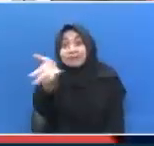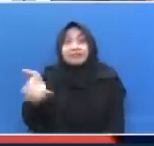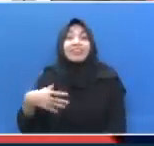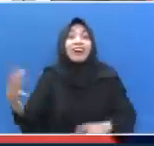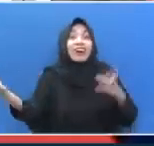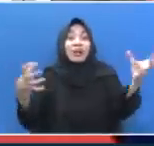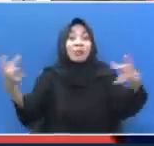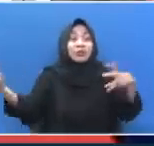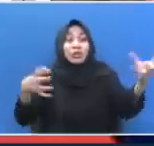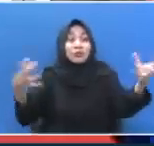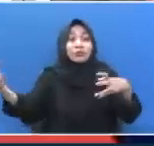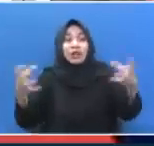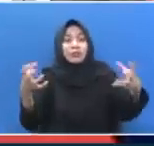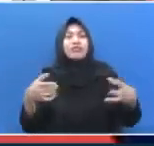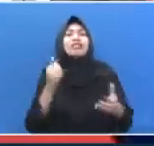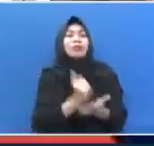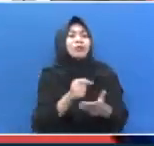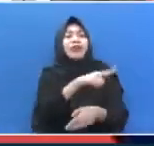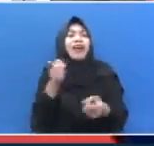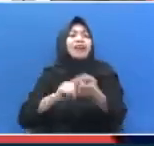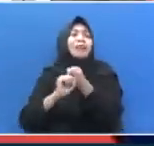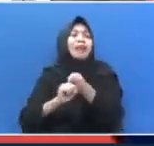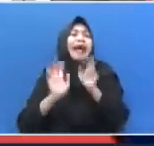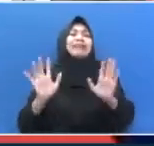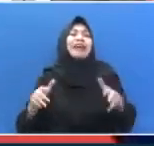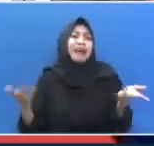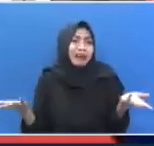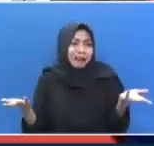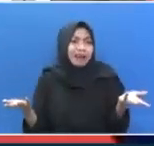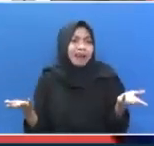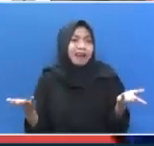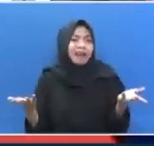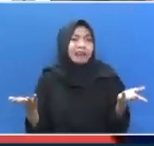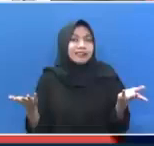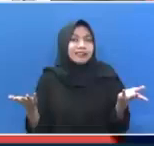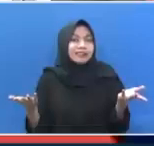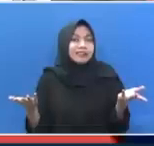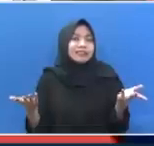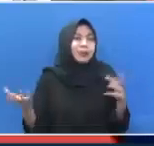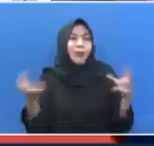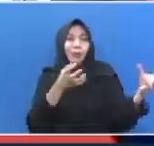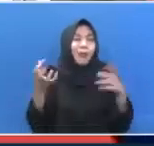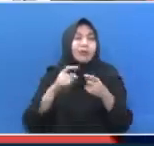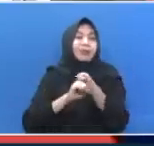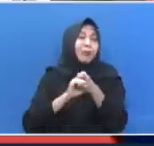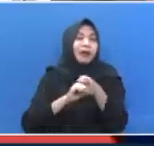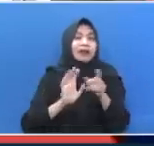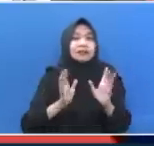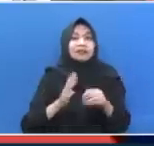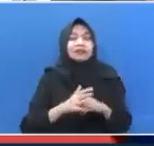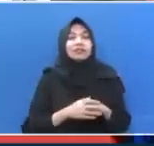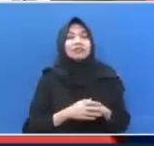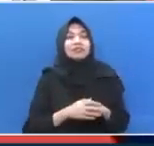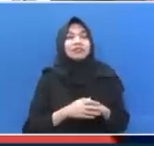hangat-hangat kuku itu adalah antar teman antar teman-teman koalisi yang ada di internetnya Jokowi pesan politiknya adalah